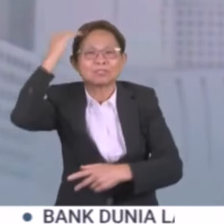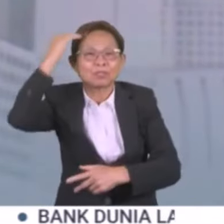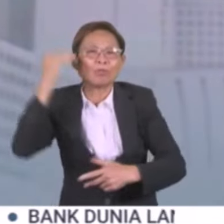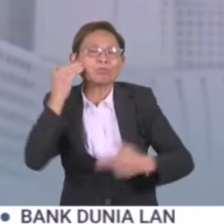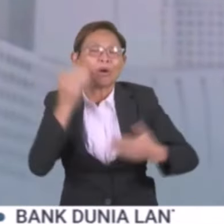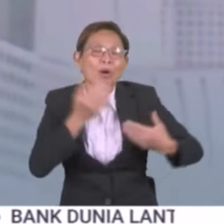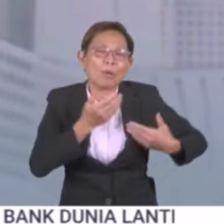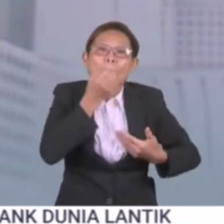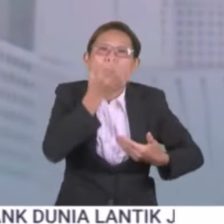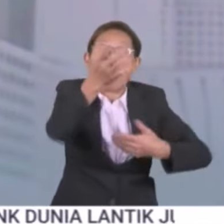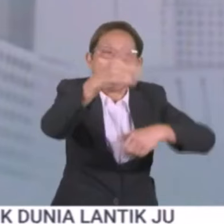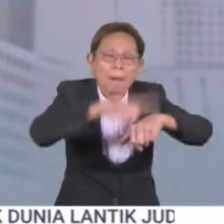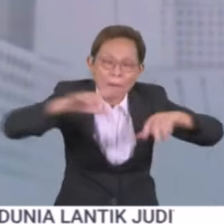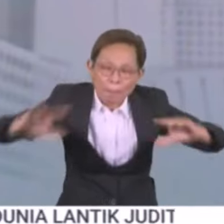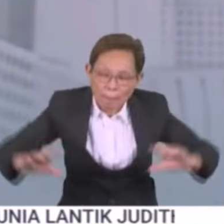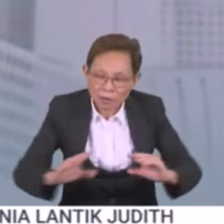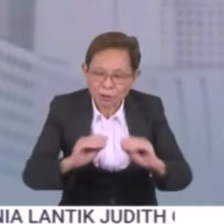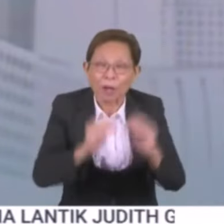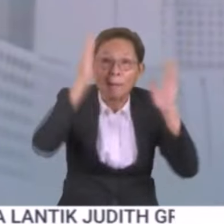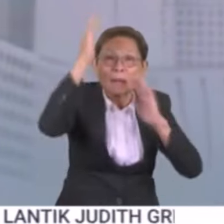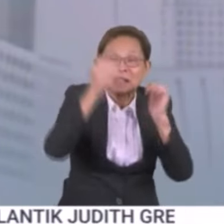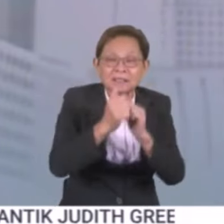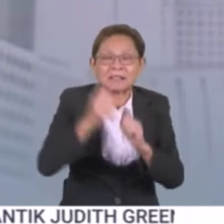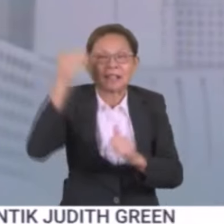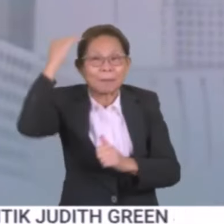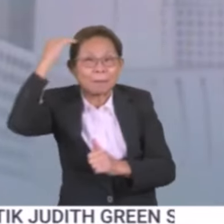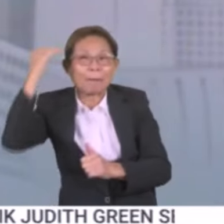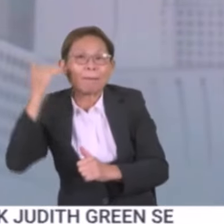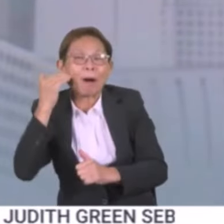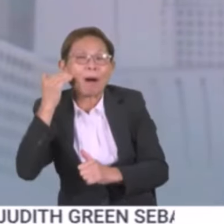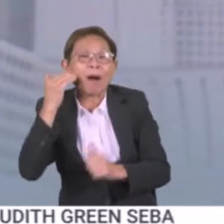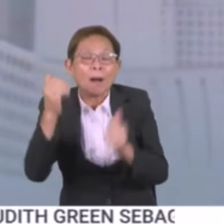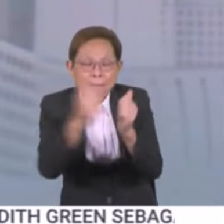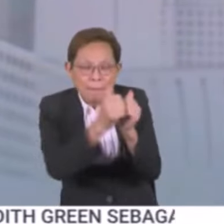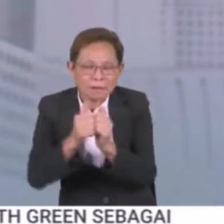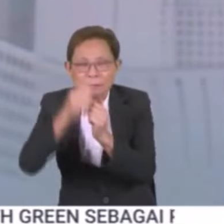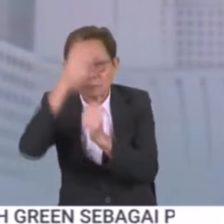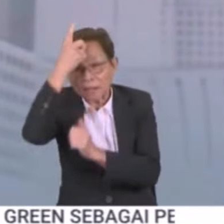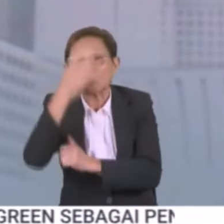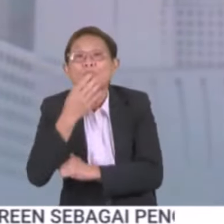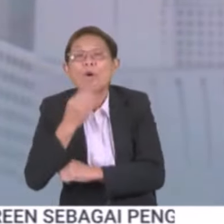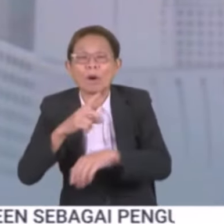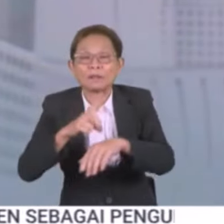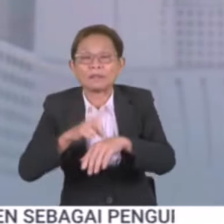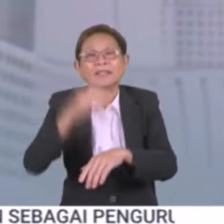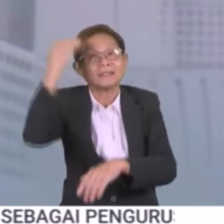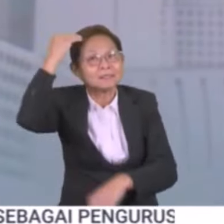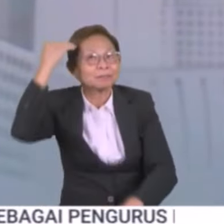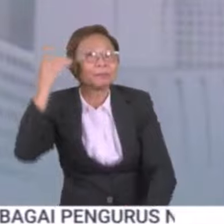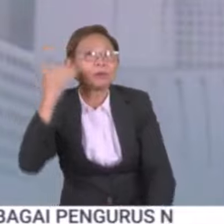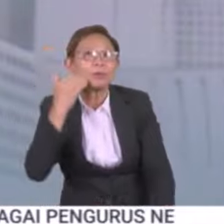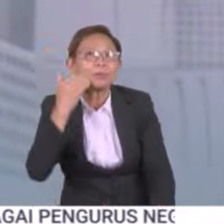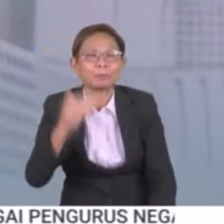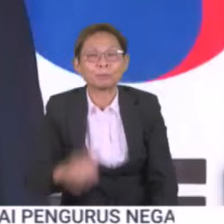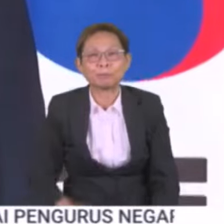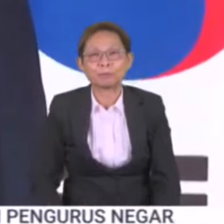Yoon Suk-yeol ketika mesyuarat dua hala bersama-sama Perdana Menteri Datuk Seri Anwar Ibrahim di Seoul.